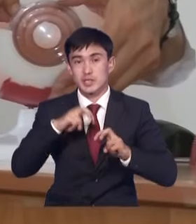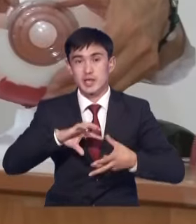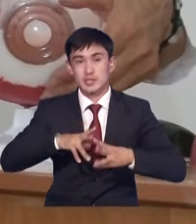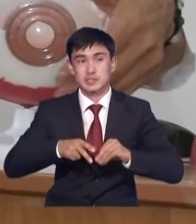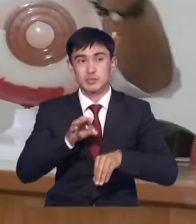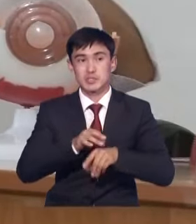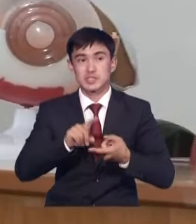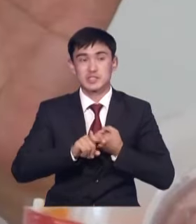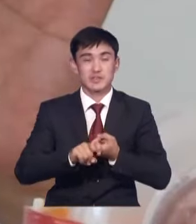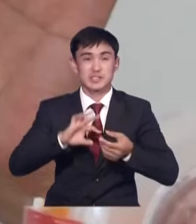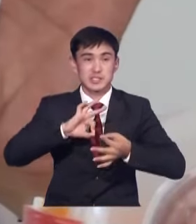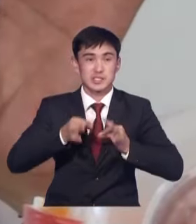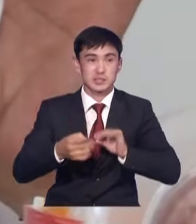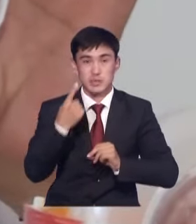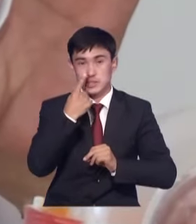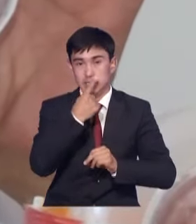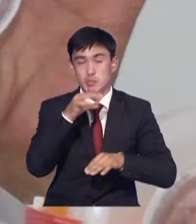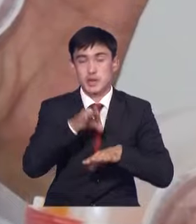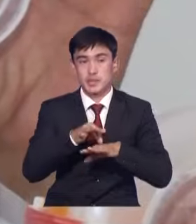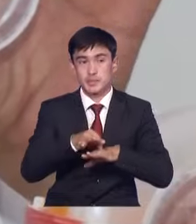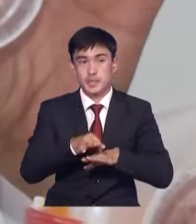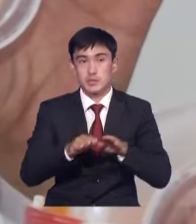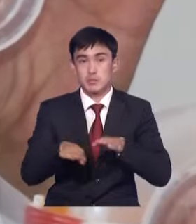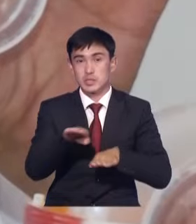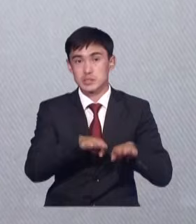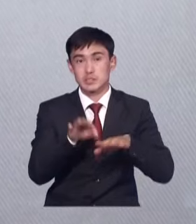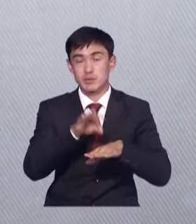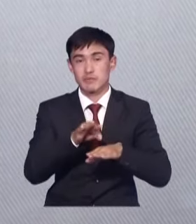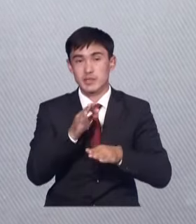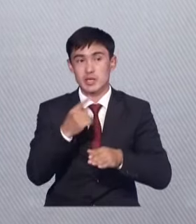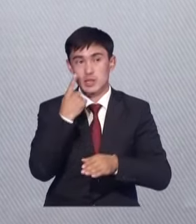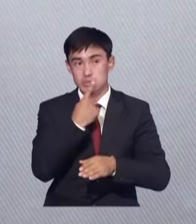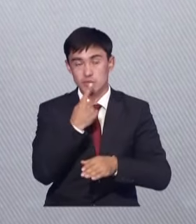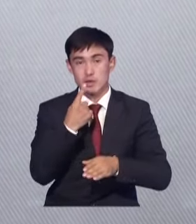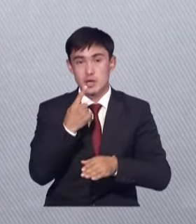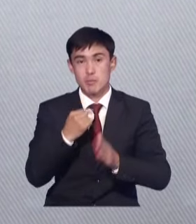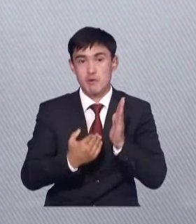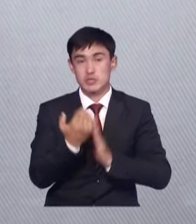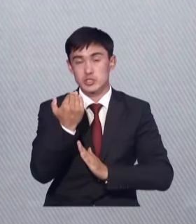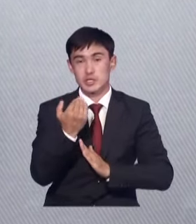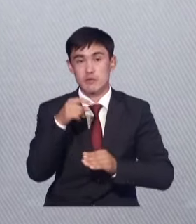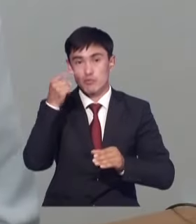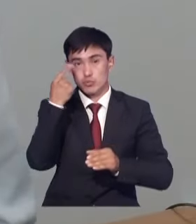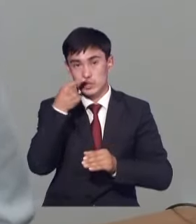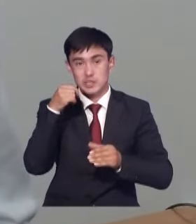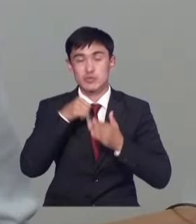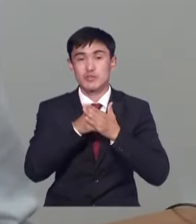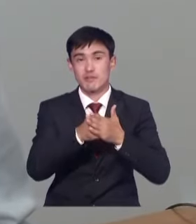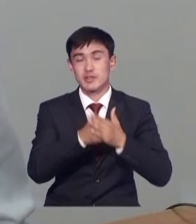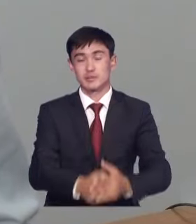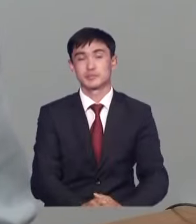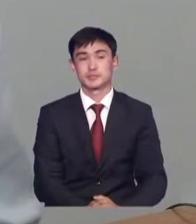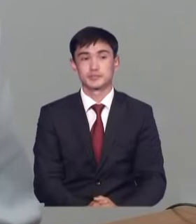пациентов связаны с осложнениями глазных болезней, а также с прогрессирующими заболеваниями глазного яблока и повышением внутриглазного давления.